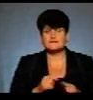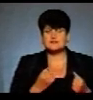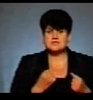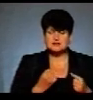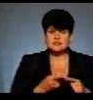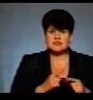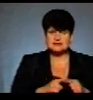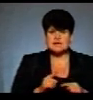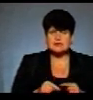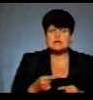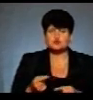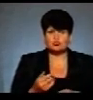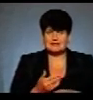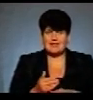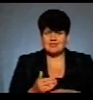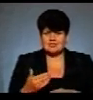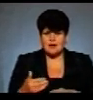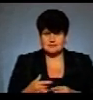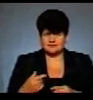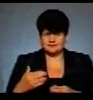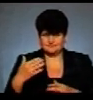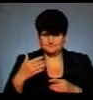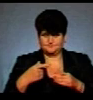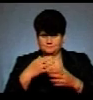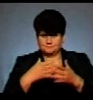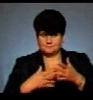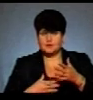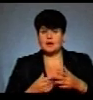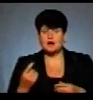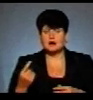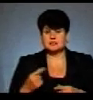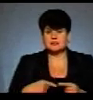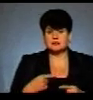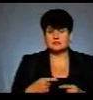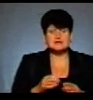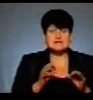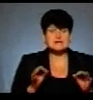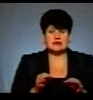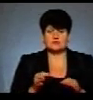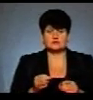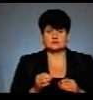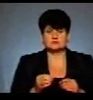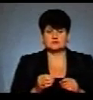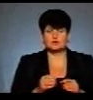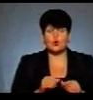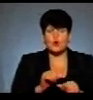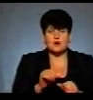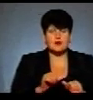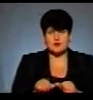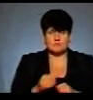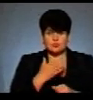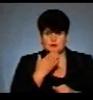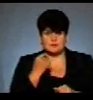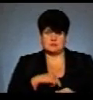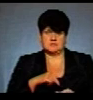Фізичний – це наступний етап. Але взагалі будь-який з цих видів ніяк не відокремлений від